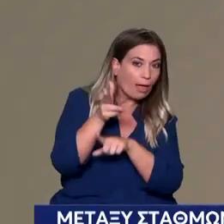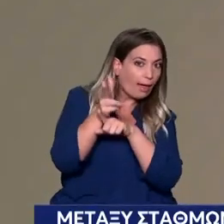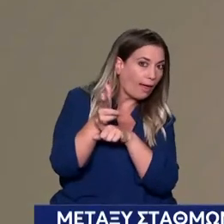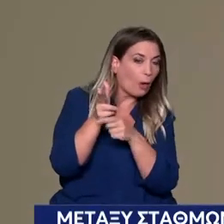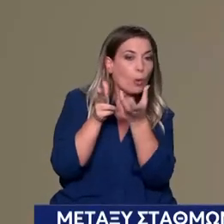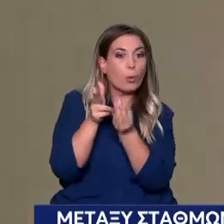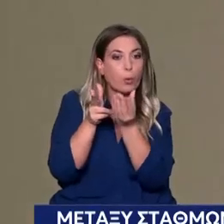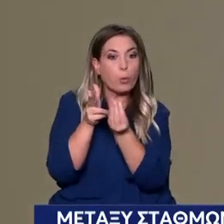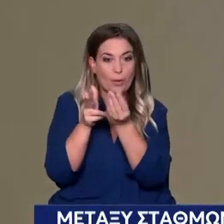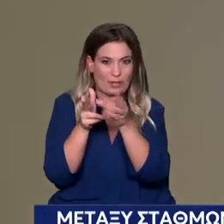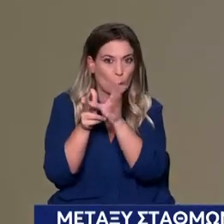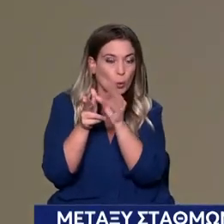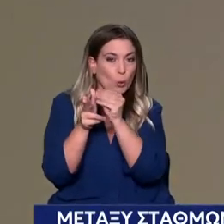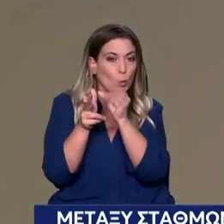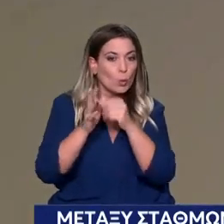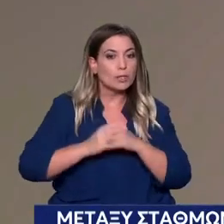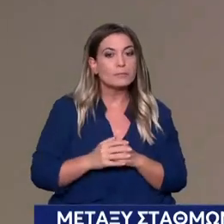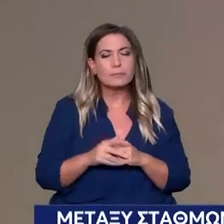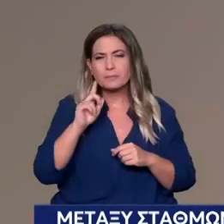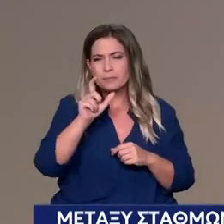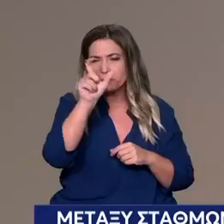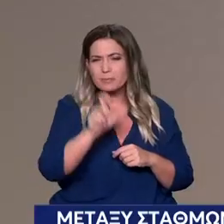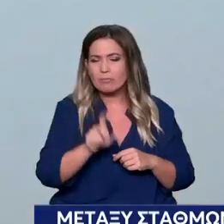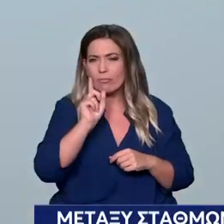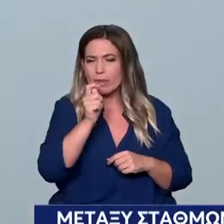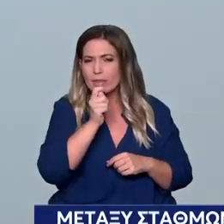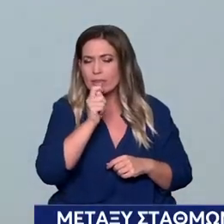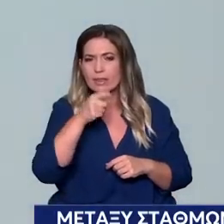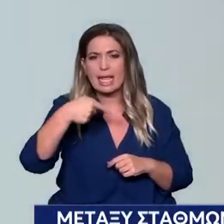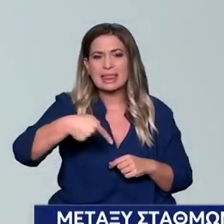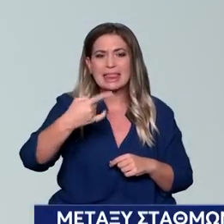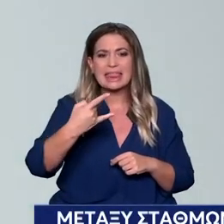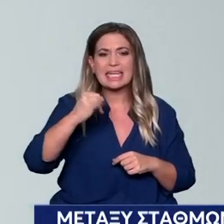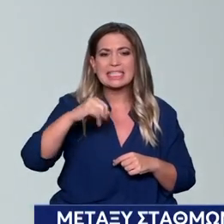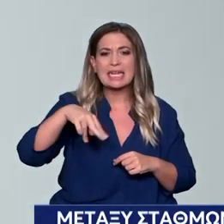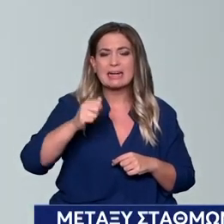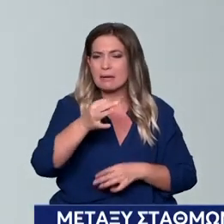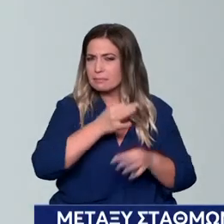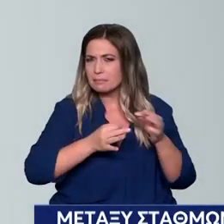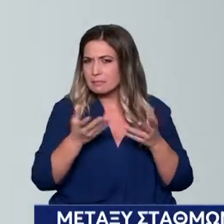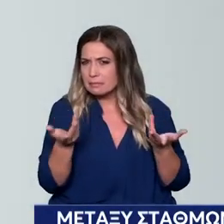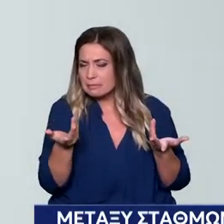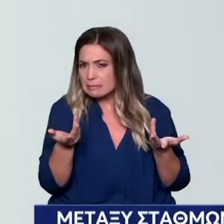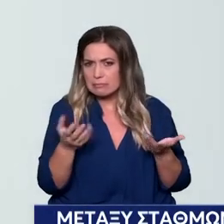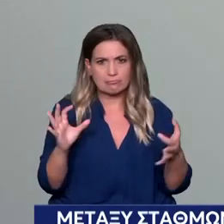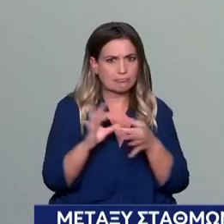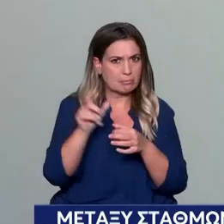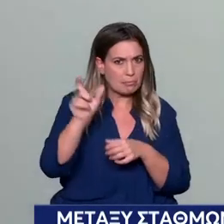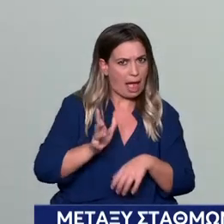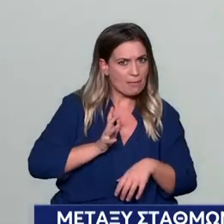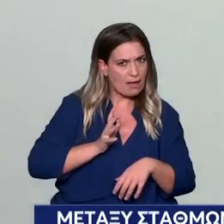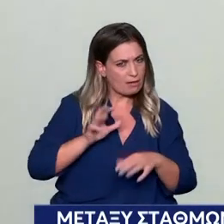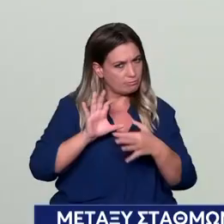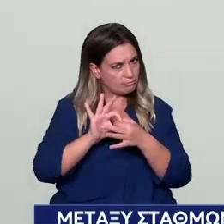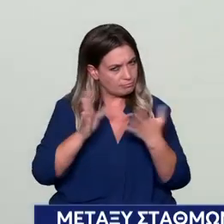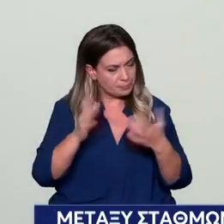έχουμε την Τζίνα Αρβανίτη. Τζίνα, πες μας τα τελευταία νέα, σε λίγο θα μιλήσουμε και με έναν από τους επιβάτες. Ναι, καταρχήν όλοι